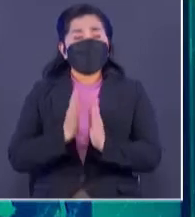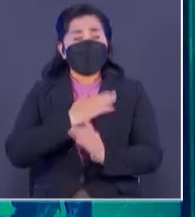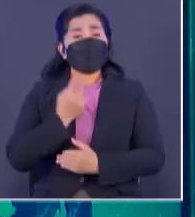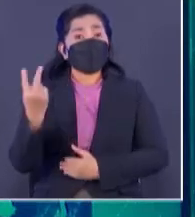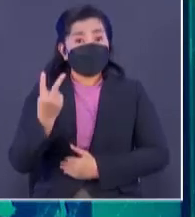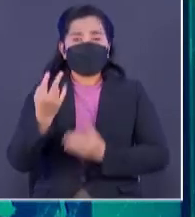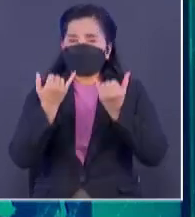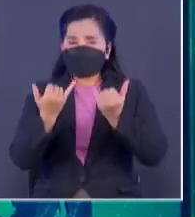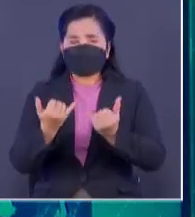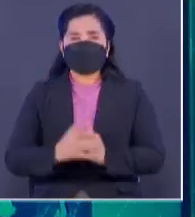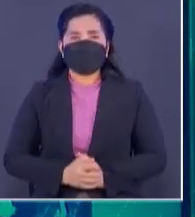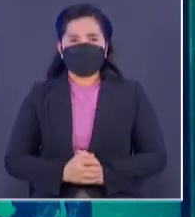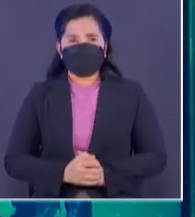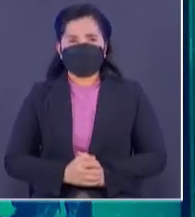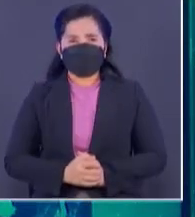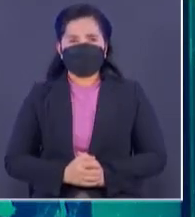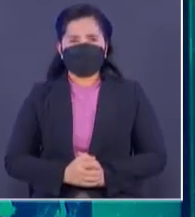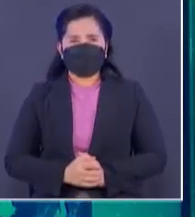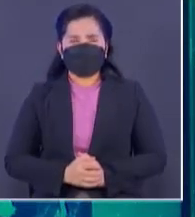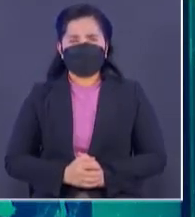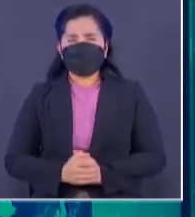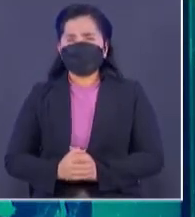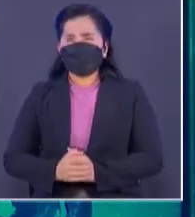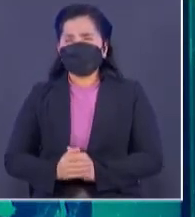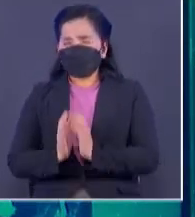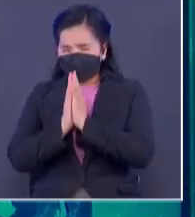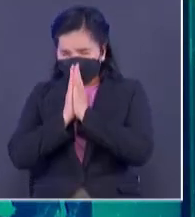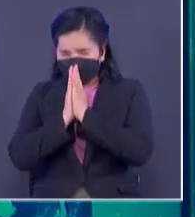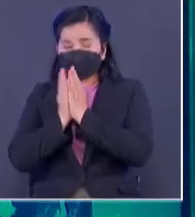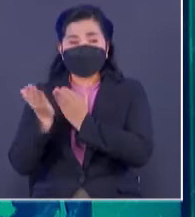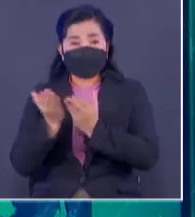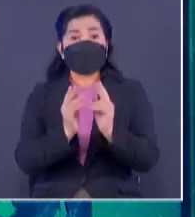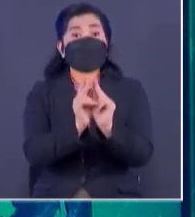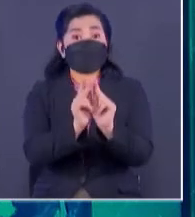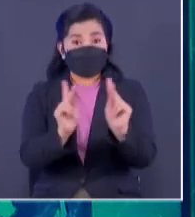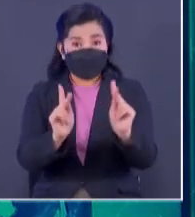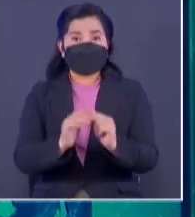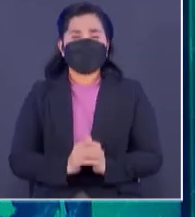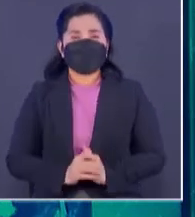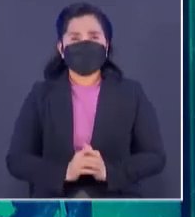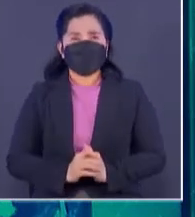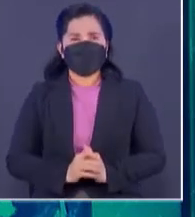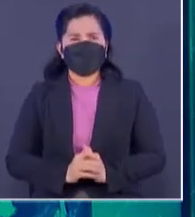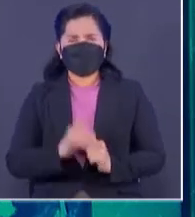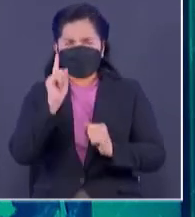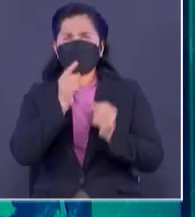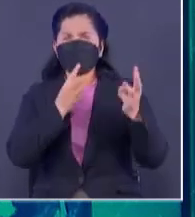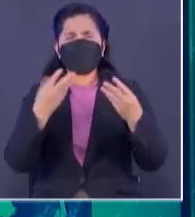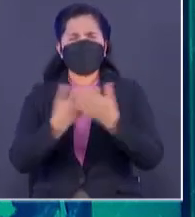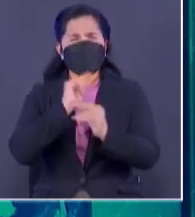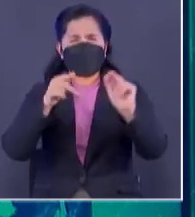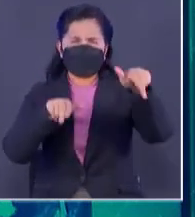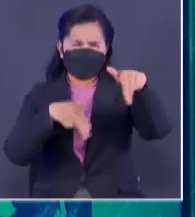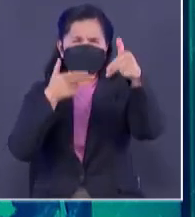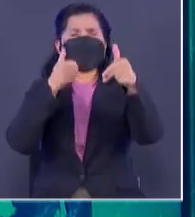นี้แทนที่จะเป็นนิมนต ์ เพื่อไปสอบถามในคณะกรรมการเนี่ยก็ซูมได้นะออนไ